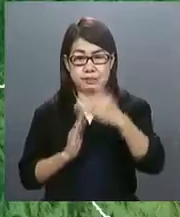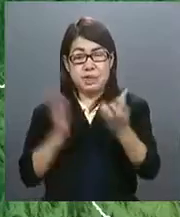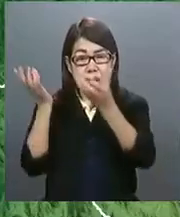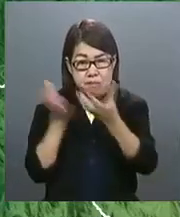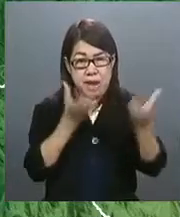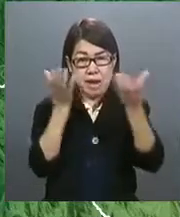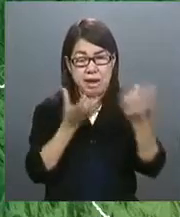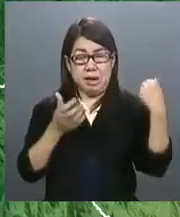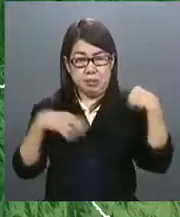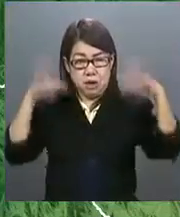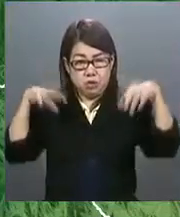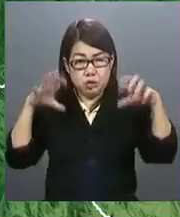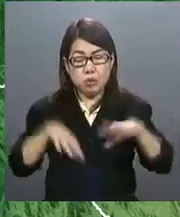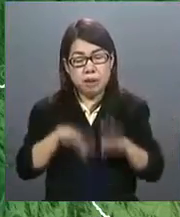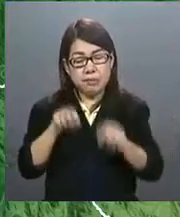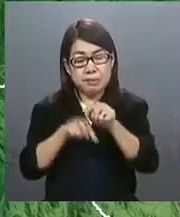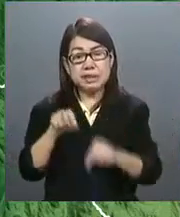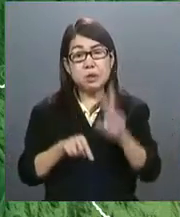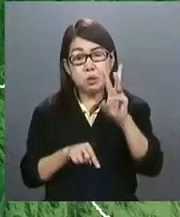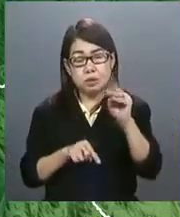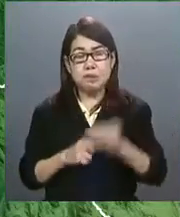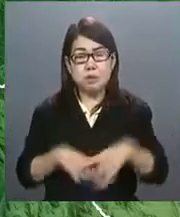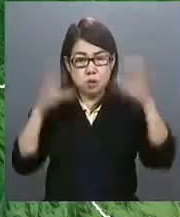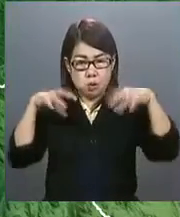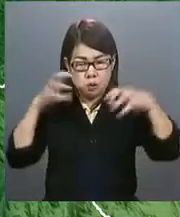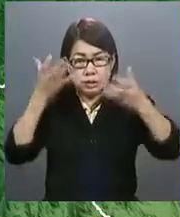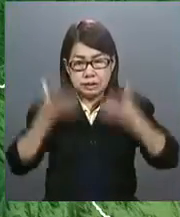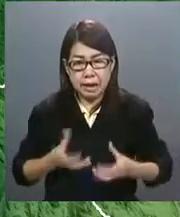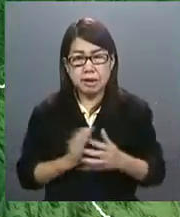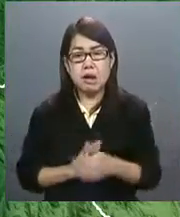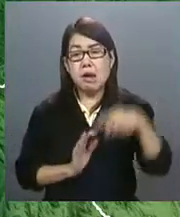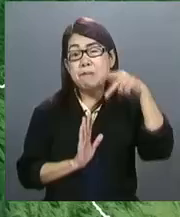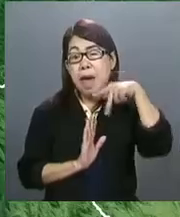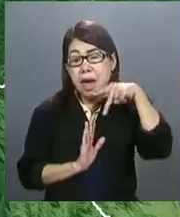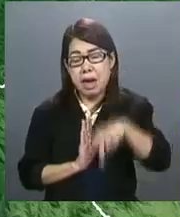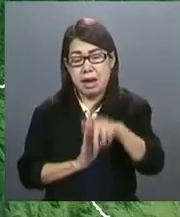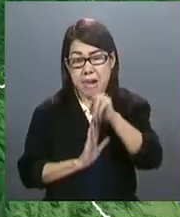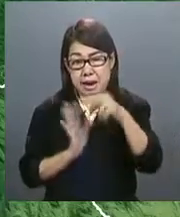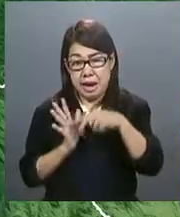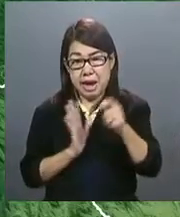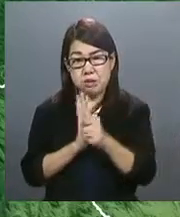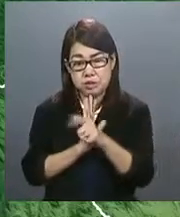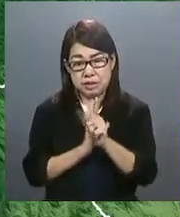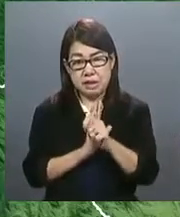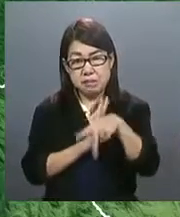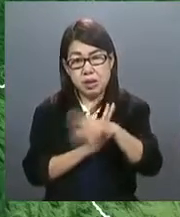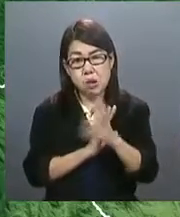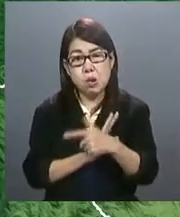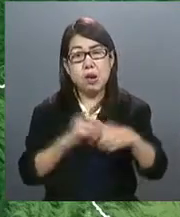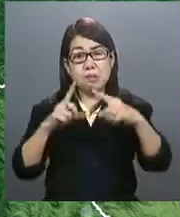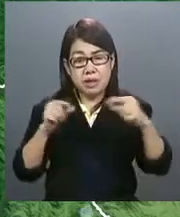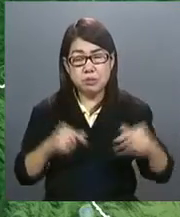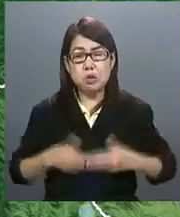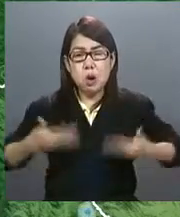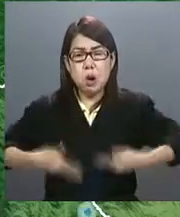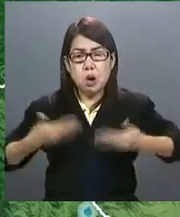ากกับมีฝนฟ้าคะนอง 60% ของพื้นที่และมีฝนตกหนักที่บริเวณจังหวัดแพร่น่านอุตรดิตถ์พิษณุโลกและเพชรบูรณ์อุณหภูมิ